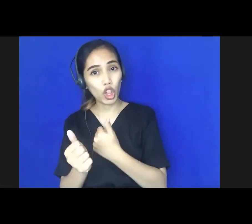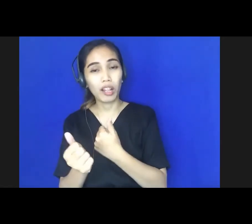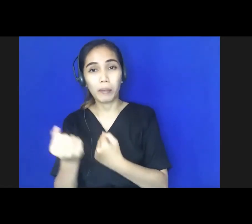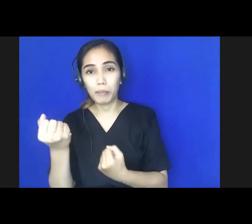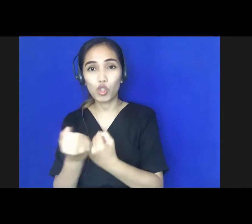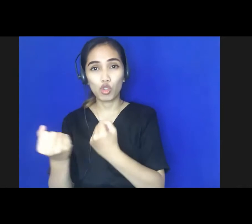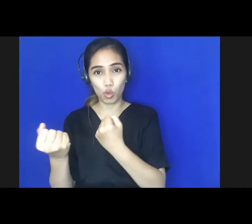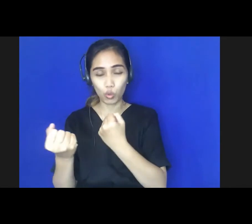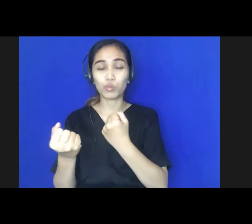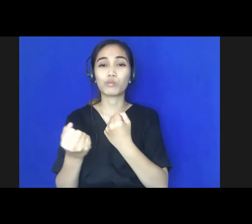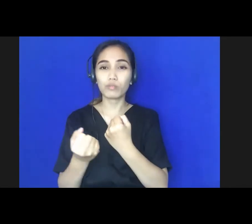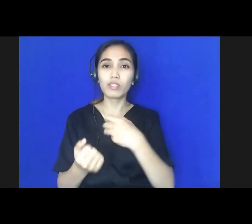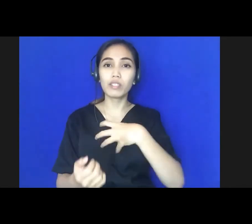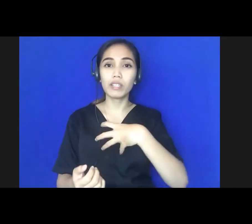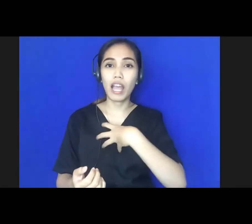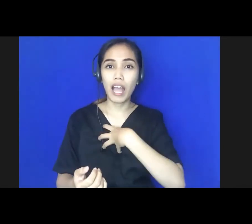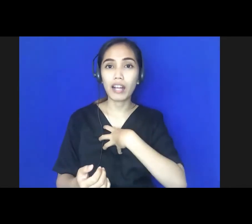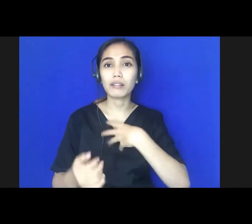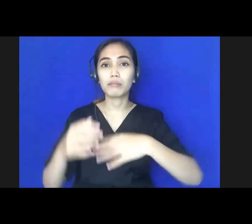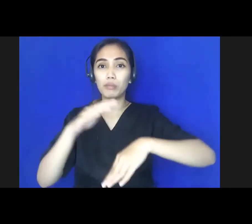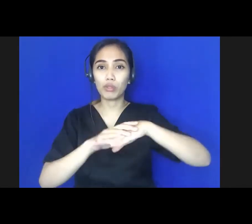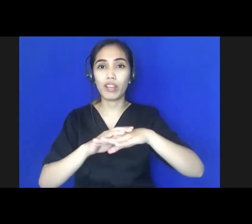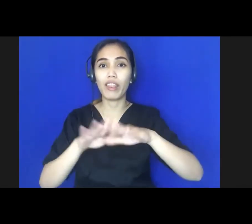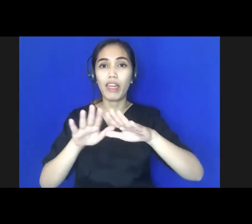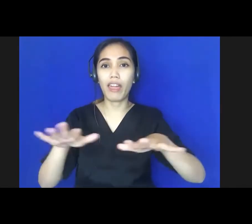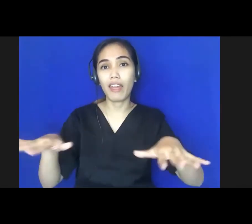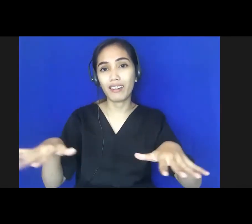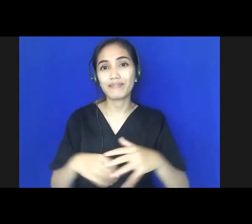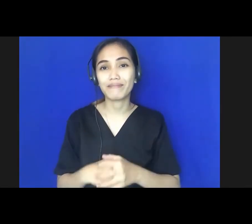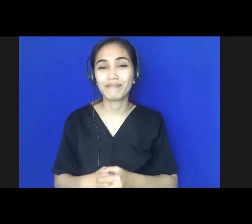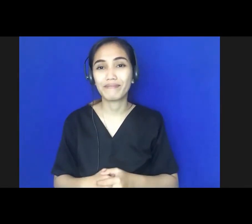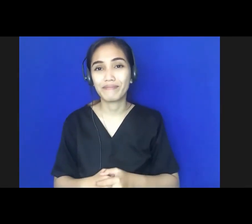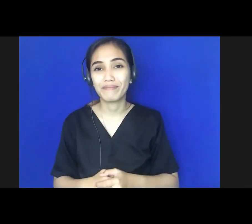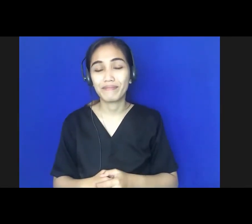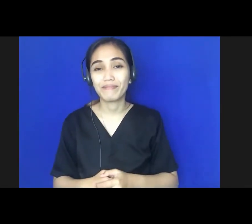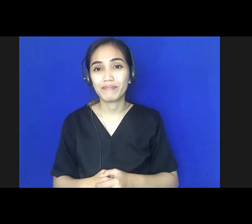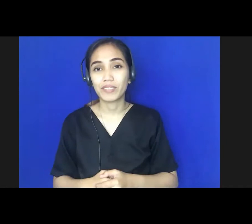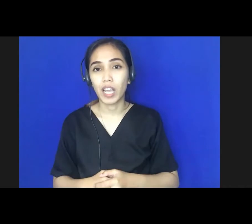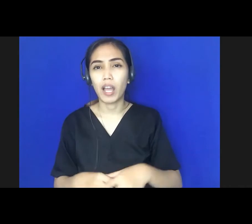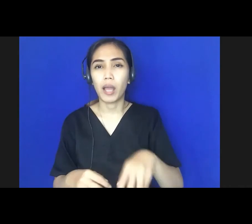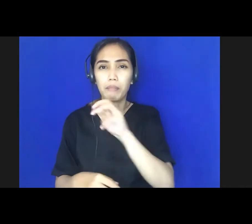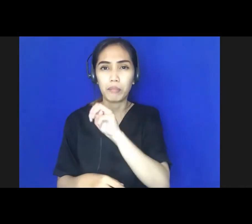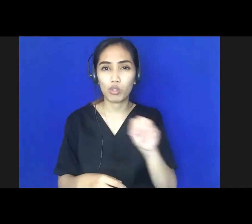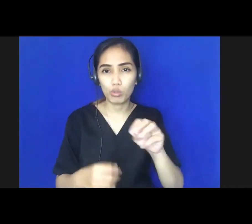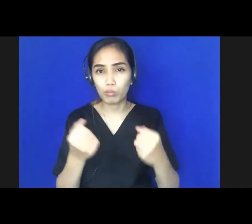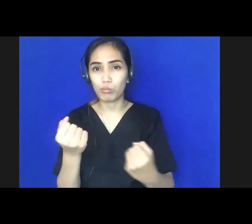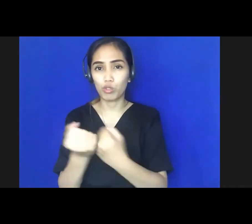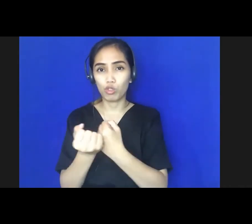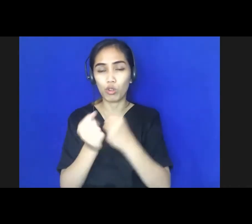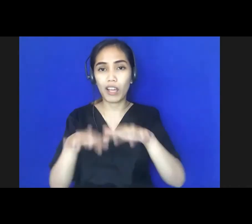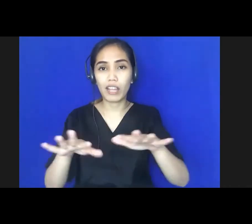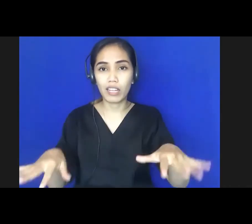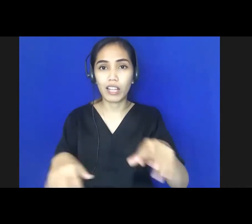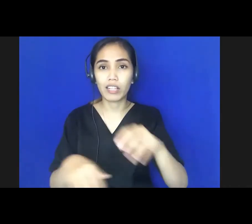dan adik-adik semua, sesi panel ketiga untuk Pekan Berpihak pada Anak 2021,